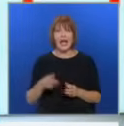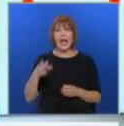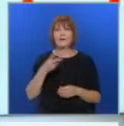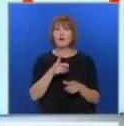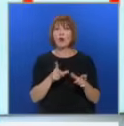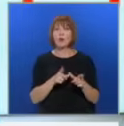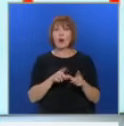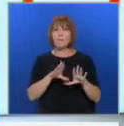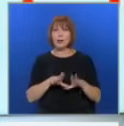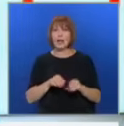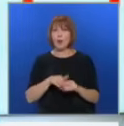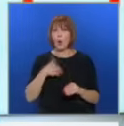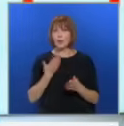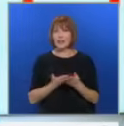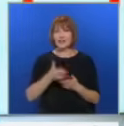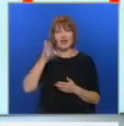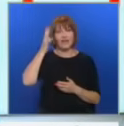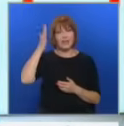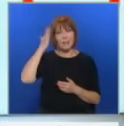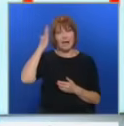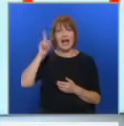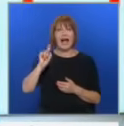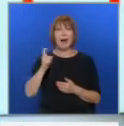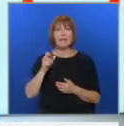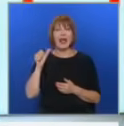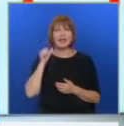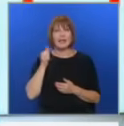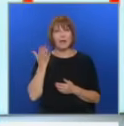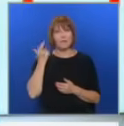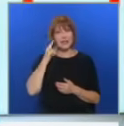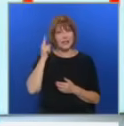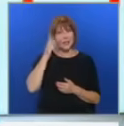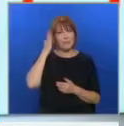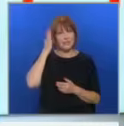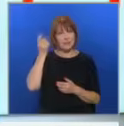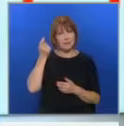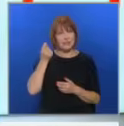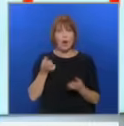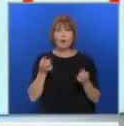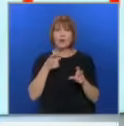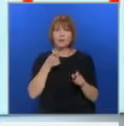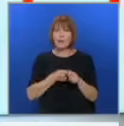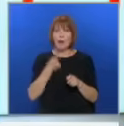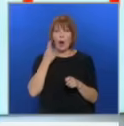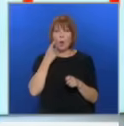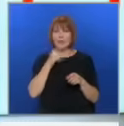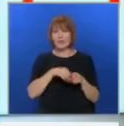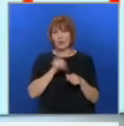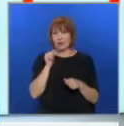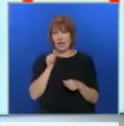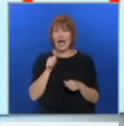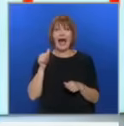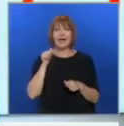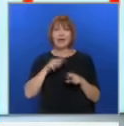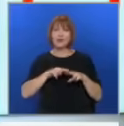Еммануел Макрон е приел оставката на френския премиер Габриел Атал, след като преди дни министър-председателят отново направи опит да се оттегли. Атал